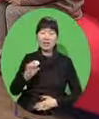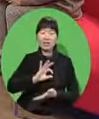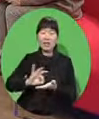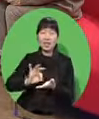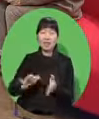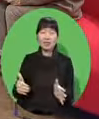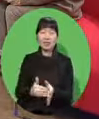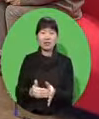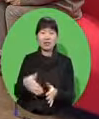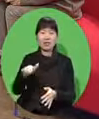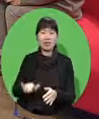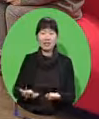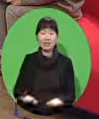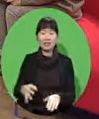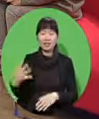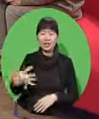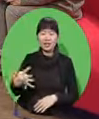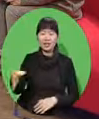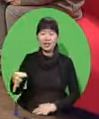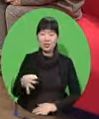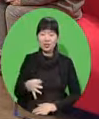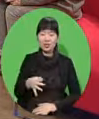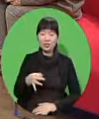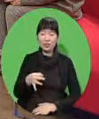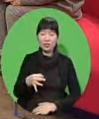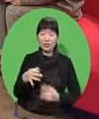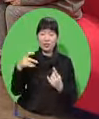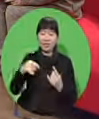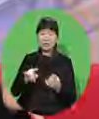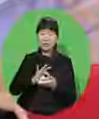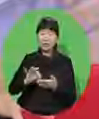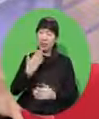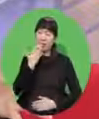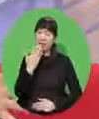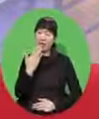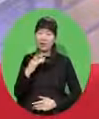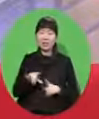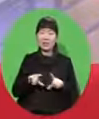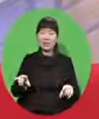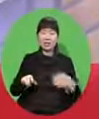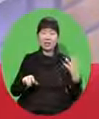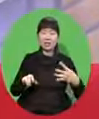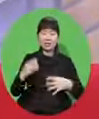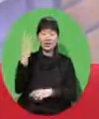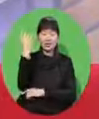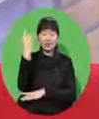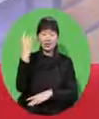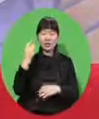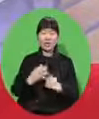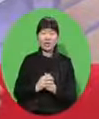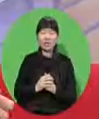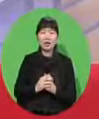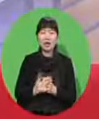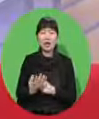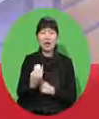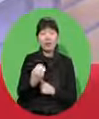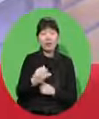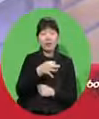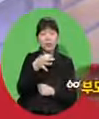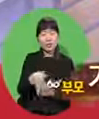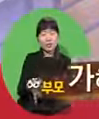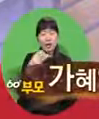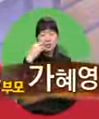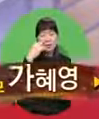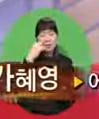잘 모르겠거든요, 네. 선생님. 애가 버텨날까요? 근데 보통 그 4천 원이라는 기준은요. 네. 하도 얼마를 줘야